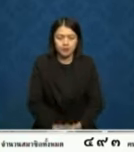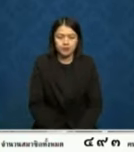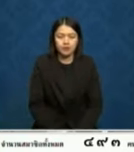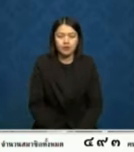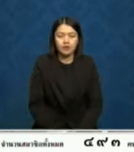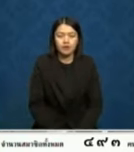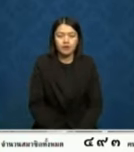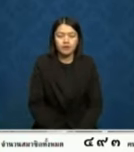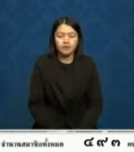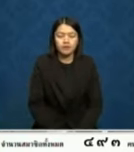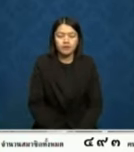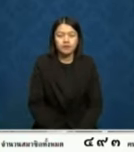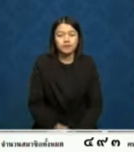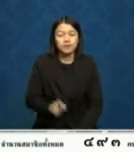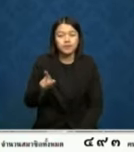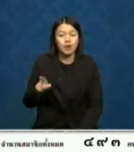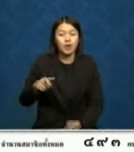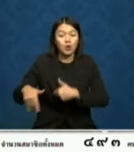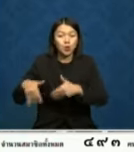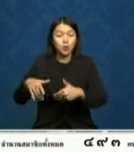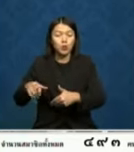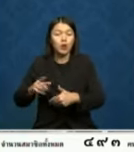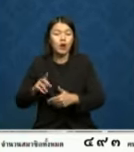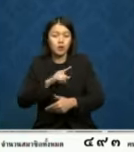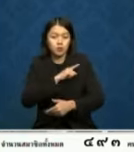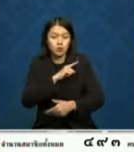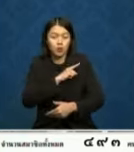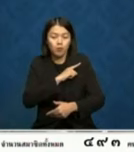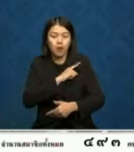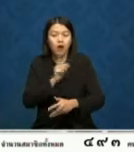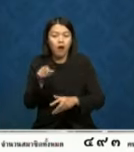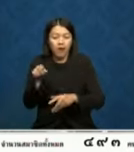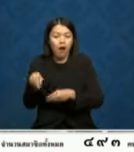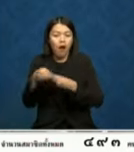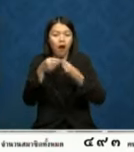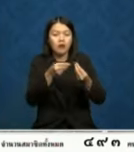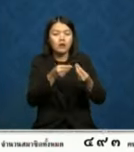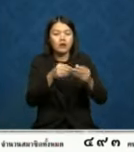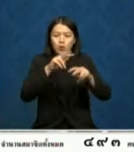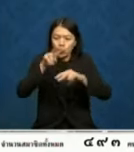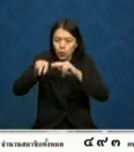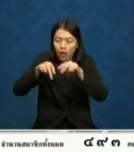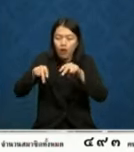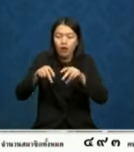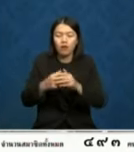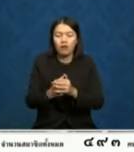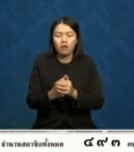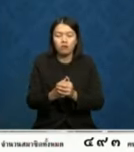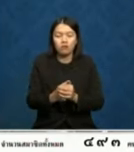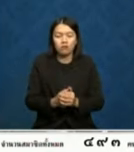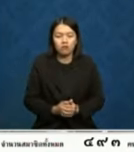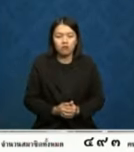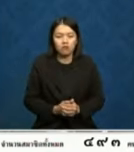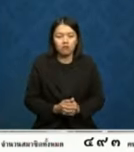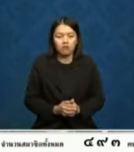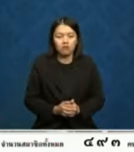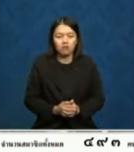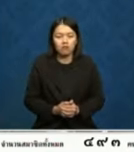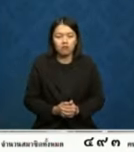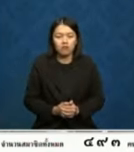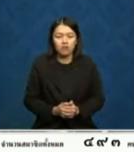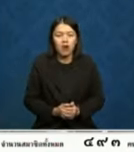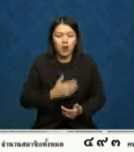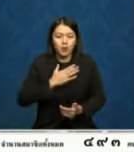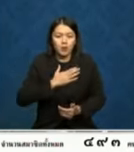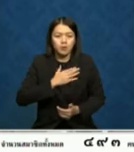ฐานะที่เขาเป็นผู้ได้รับมอบหมายจากพี่น้องประชาชนเป็นผู้ดูแลด้วยซ้ำเพราะฉะนั้นครับ